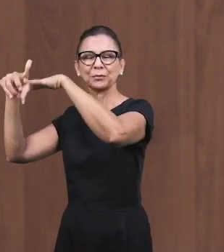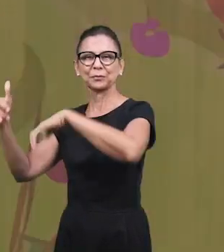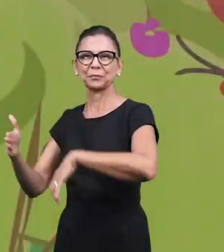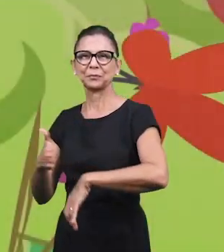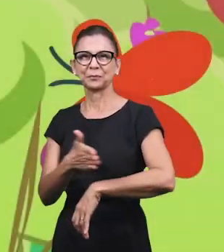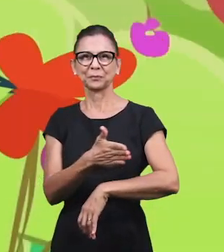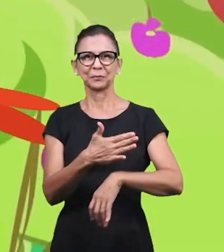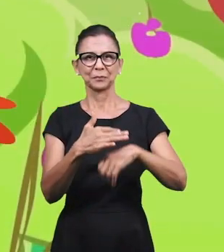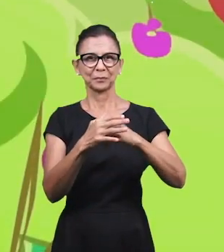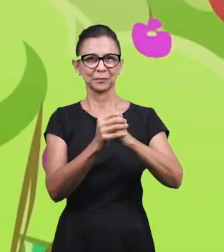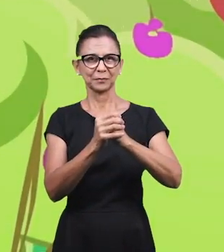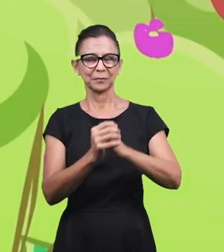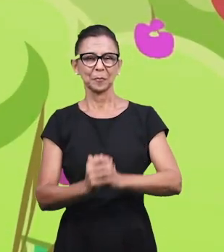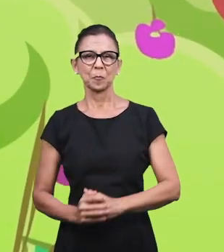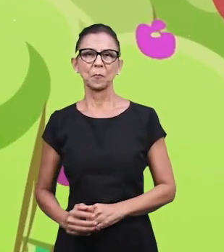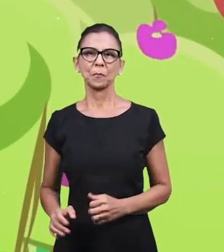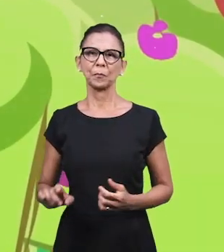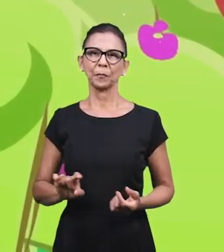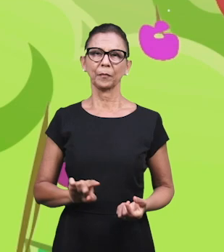Amen.